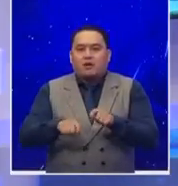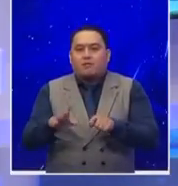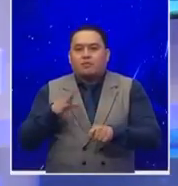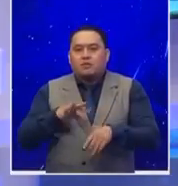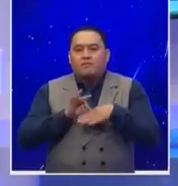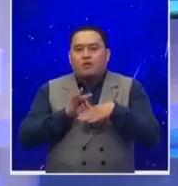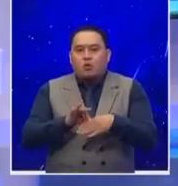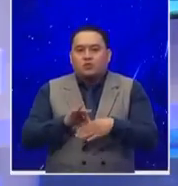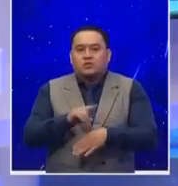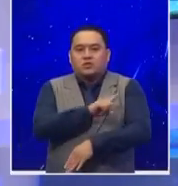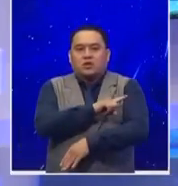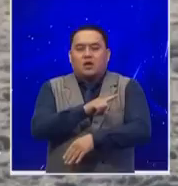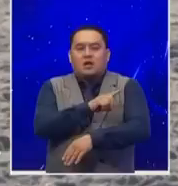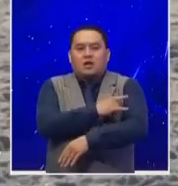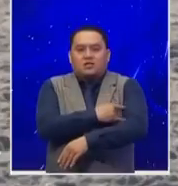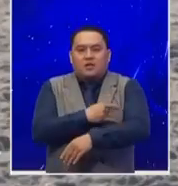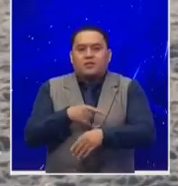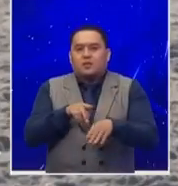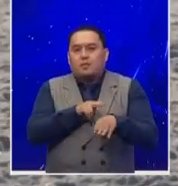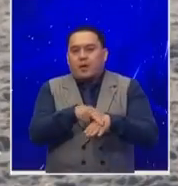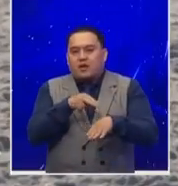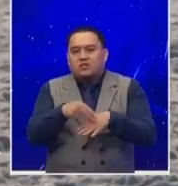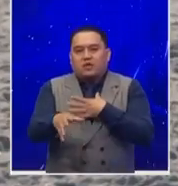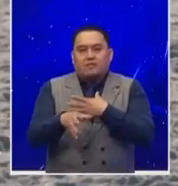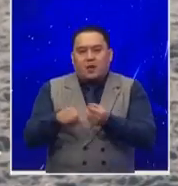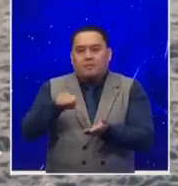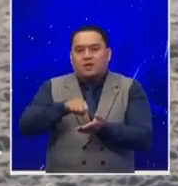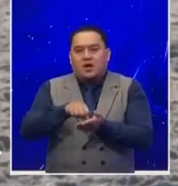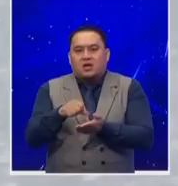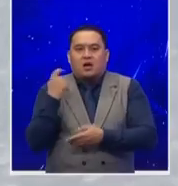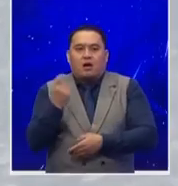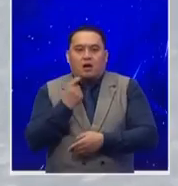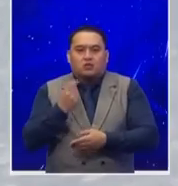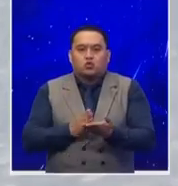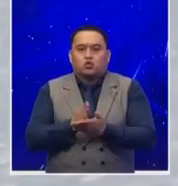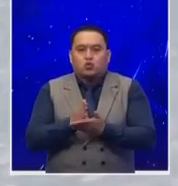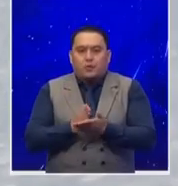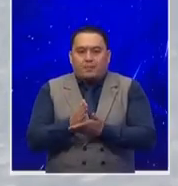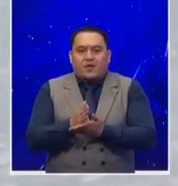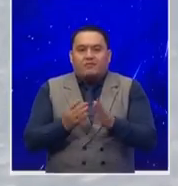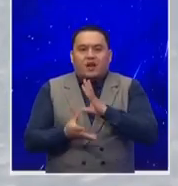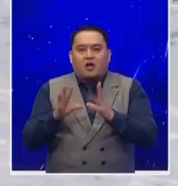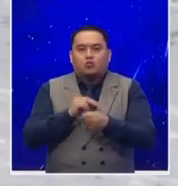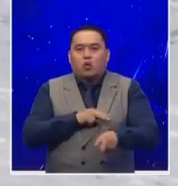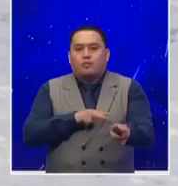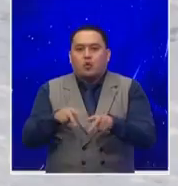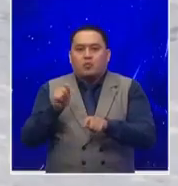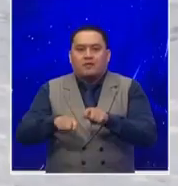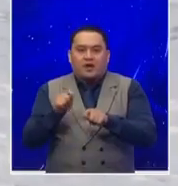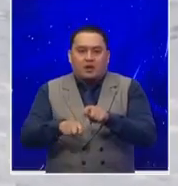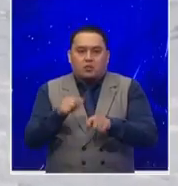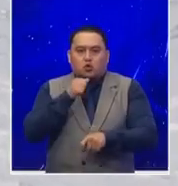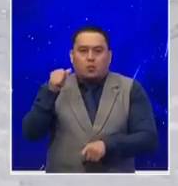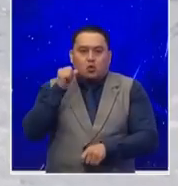Проверка проводится инспекторами природоохранной полиции совместно с представителями рыбохозяйственной службы. В результате мониторинга на водоеме